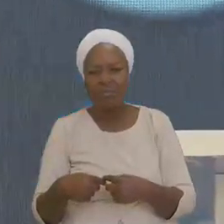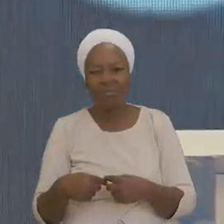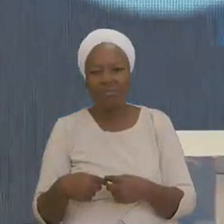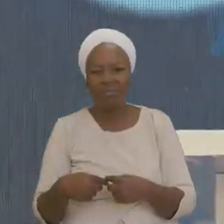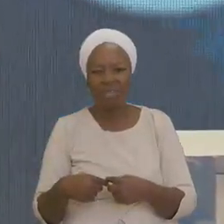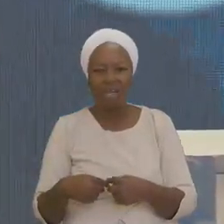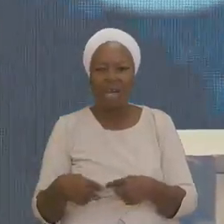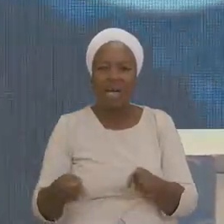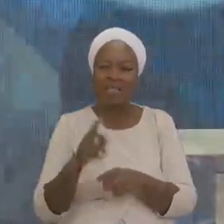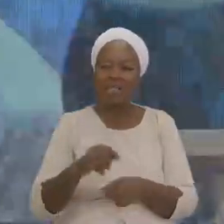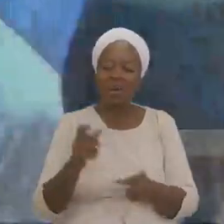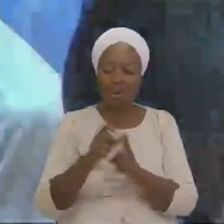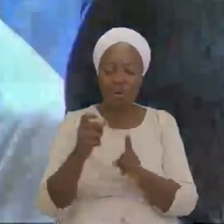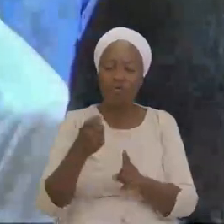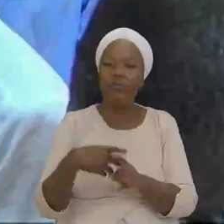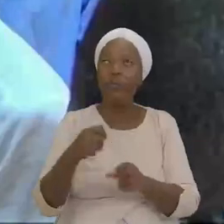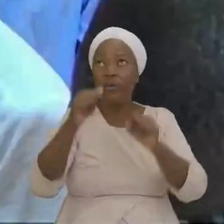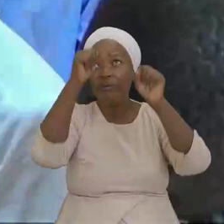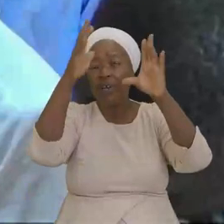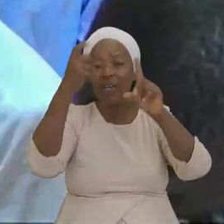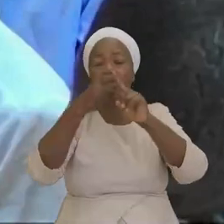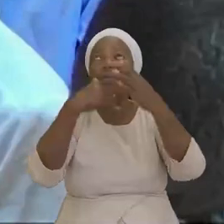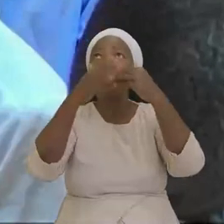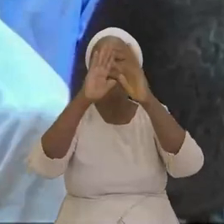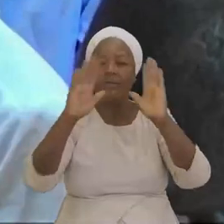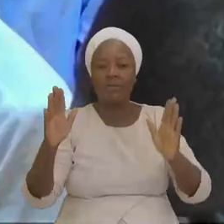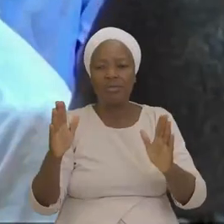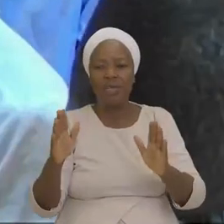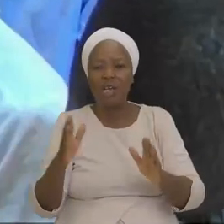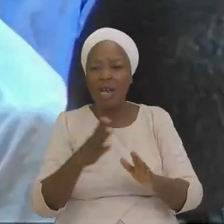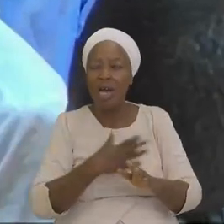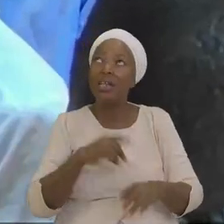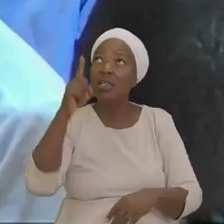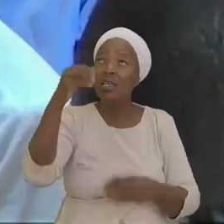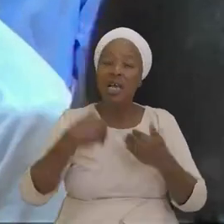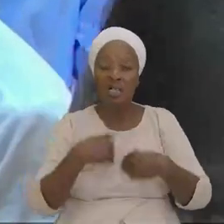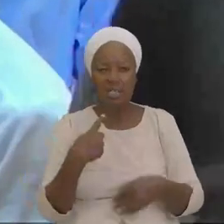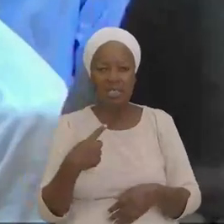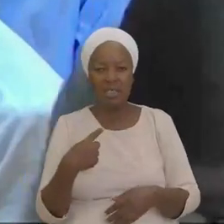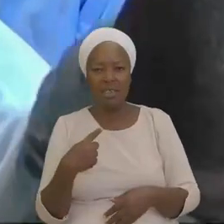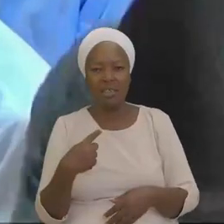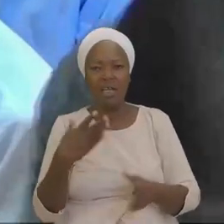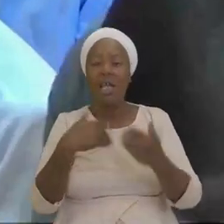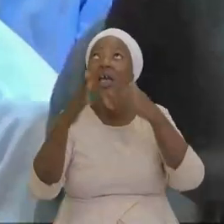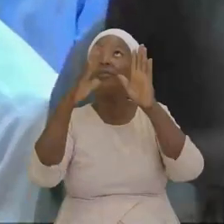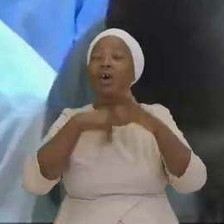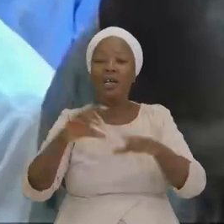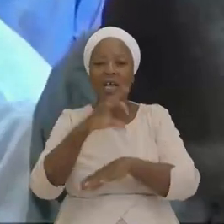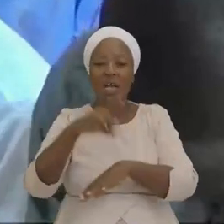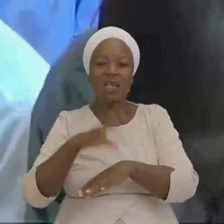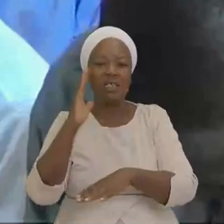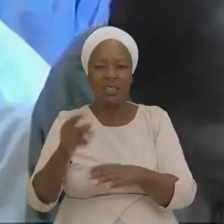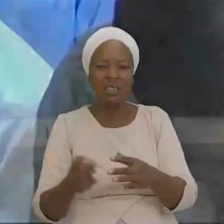cœur. Comme la parole venue du Père du ciel. Et il a